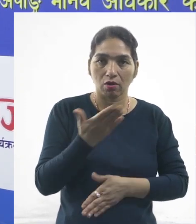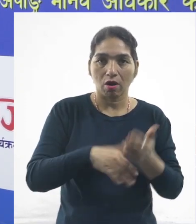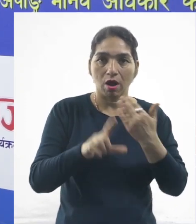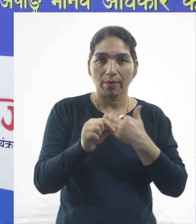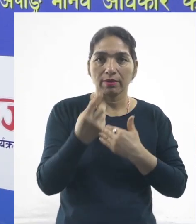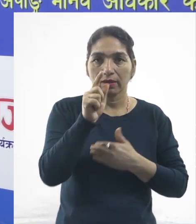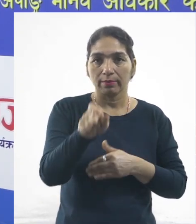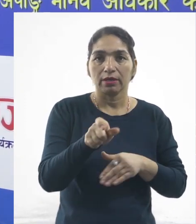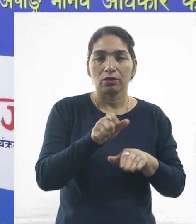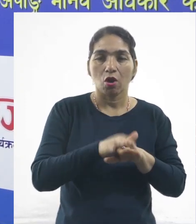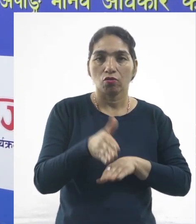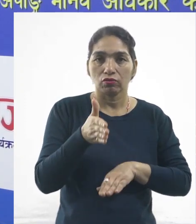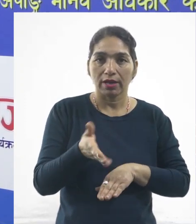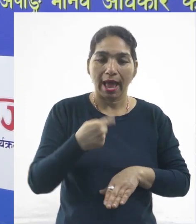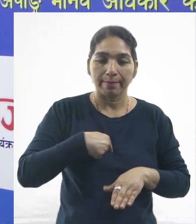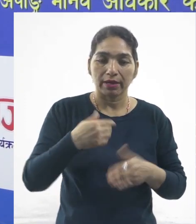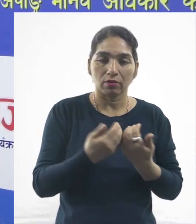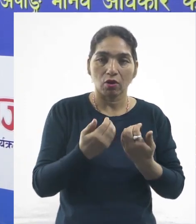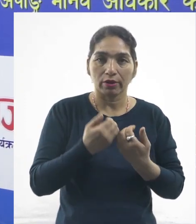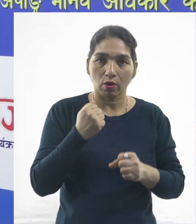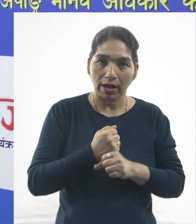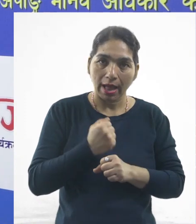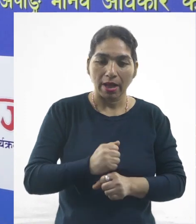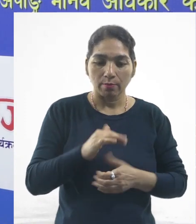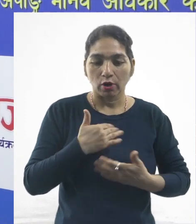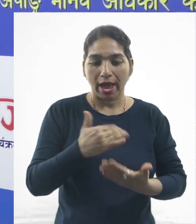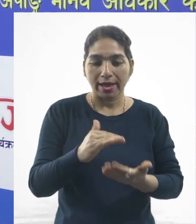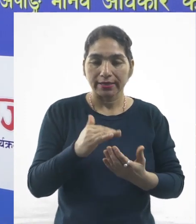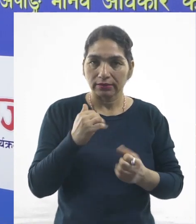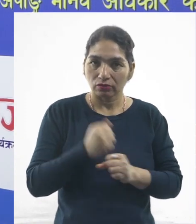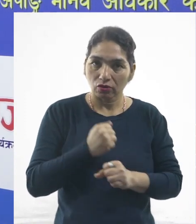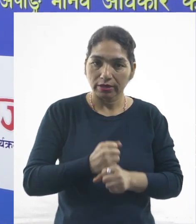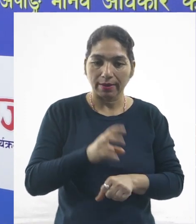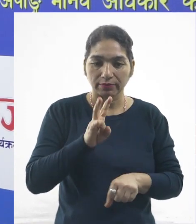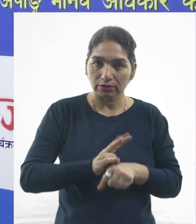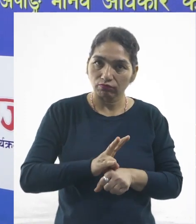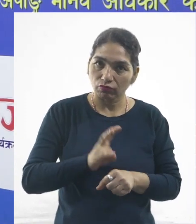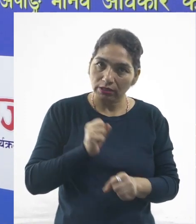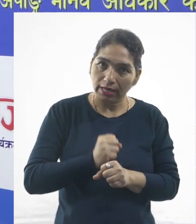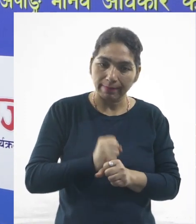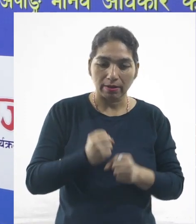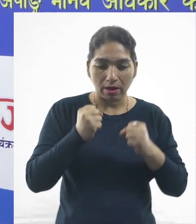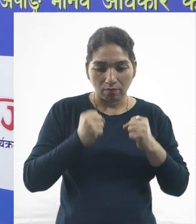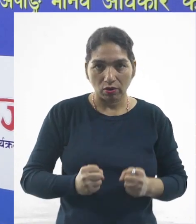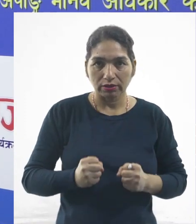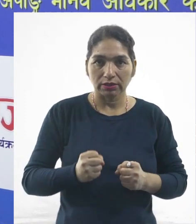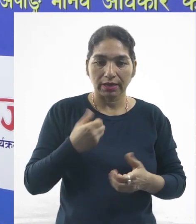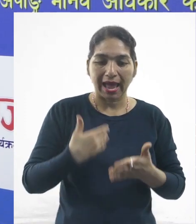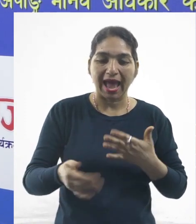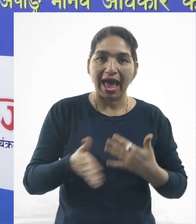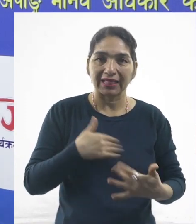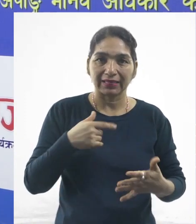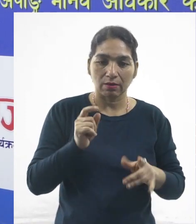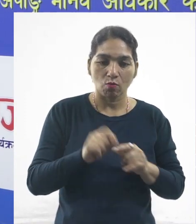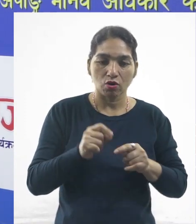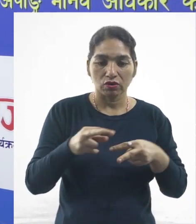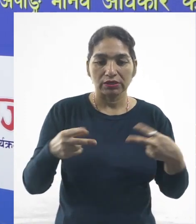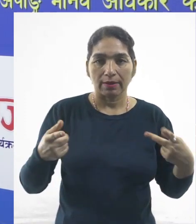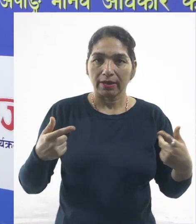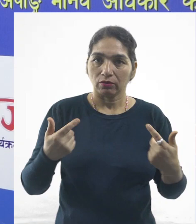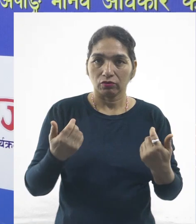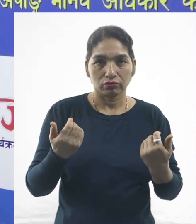भएको व्यक्तिहरूले चाहिँ हामीले गरेको काम हाम्रो आयोजन गर्ने काम हामी सिपमूलक हामीले बसेर हस्तकलाको कामहरू गर्न सक्छौँ त्यसलाई